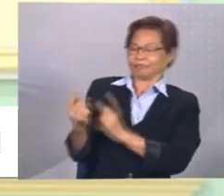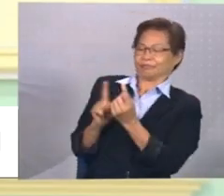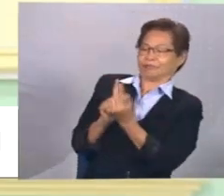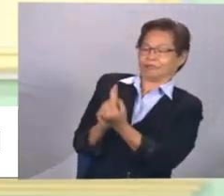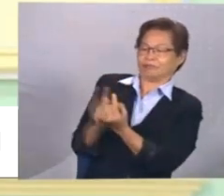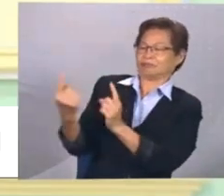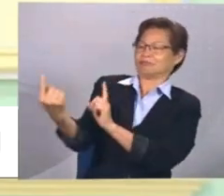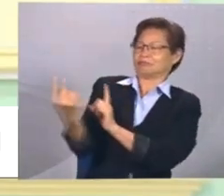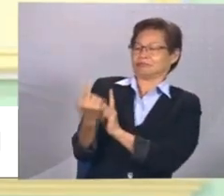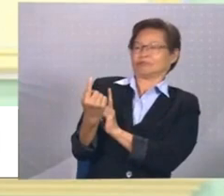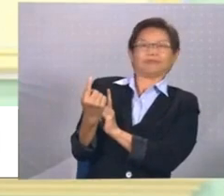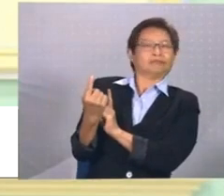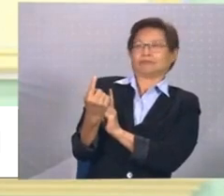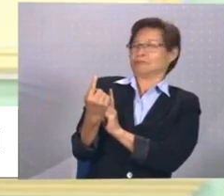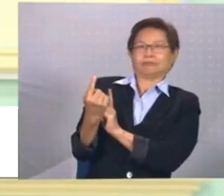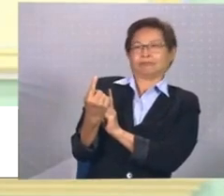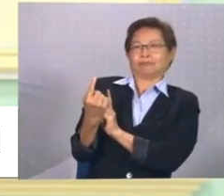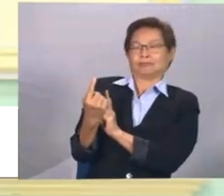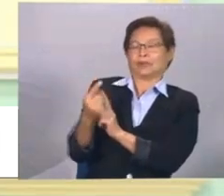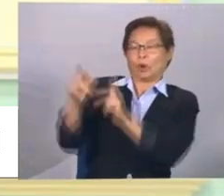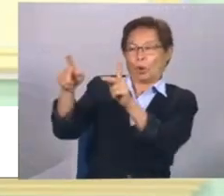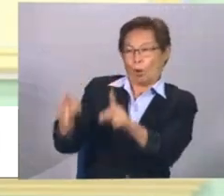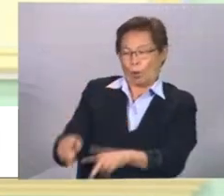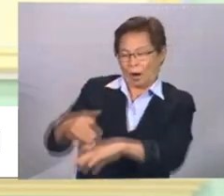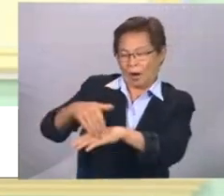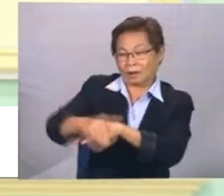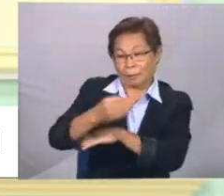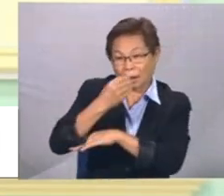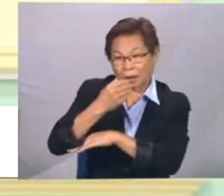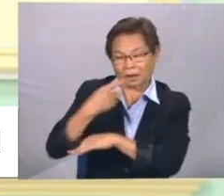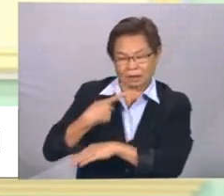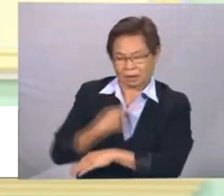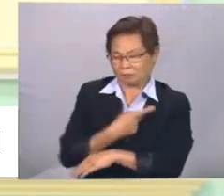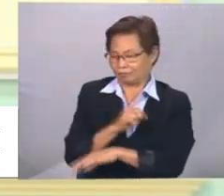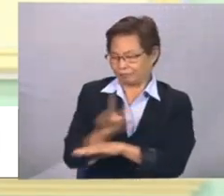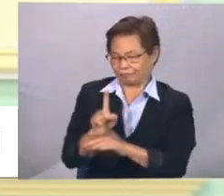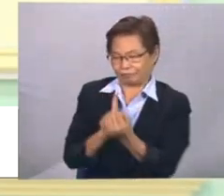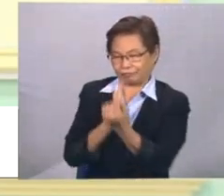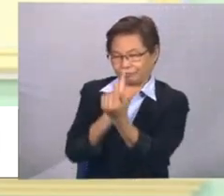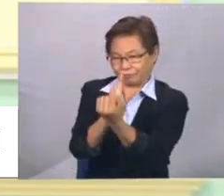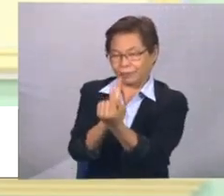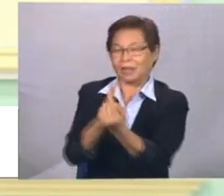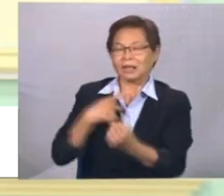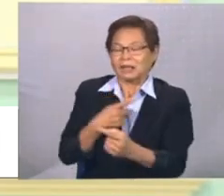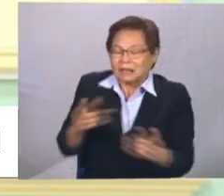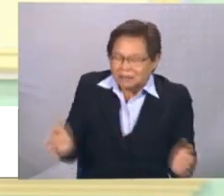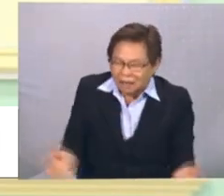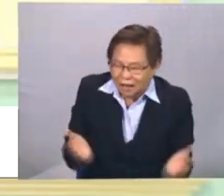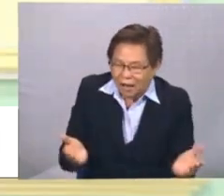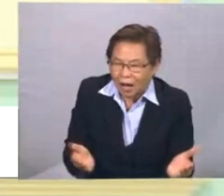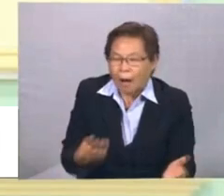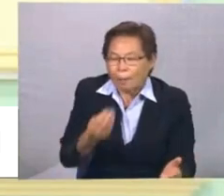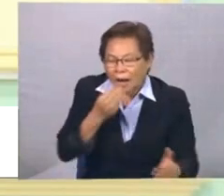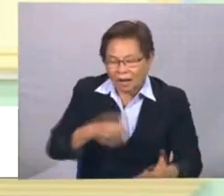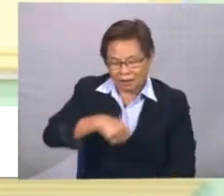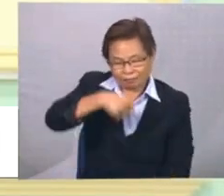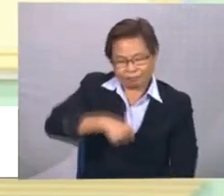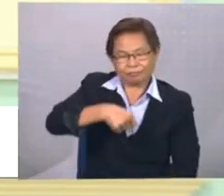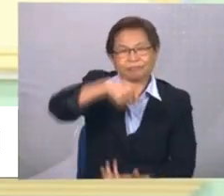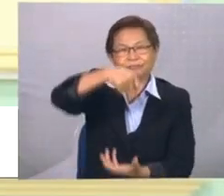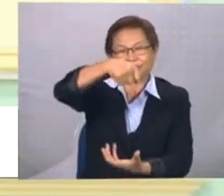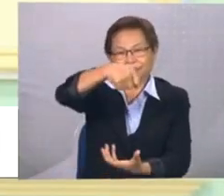delivery ataupun pH yang menghantam makanan tersebut kita lebih menggalakkan supaya makanan ditinggalkan